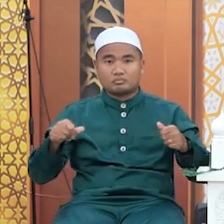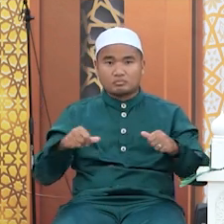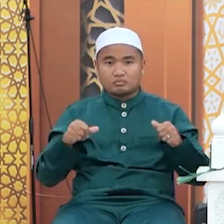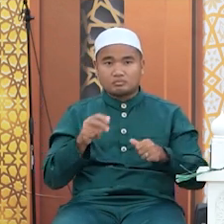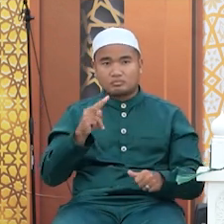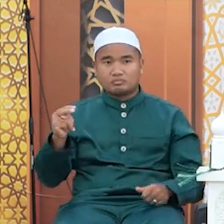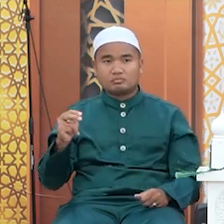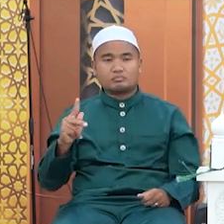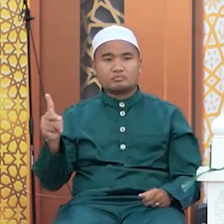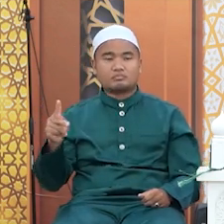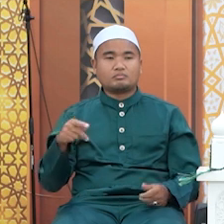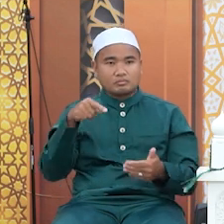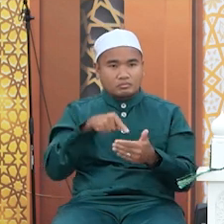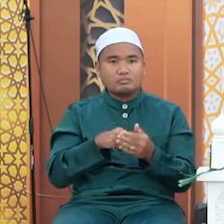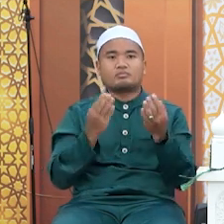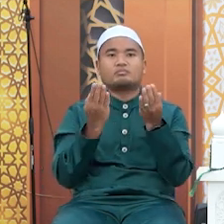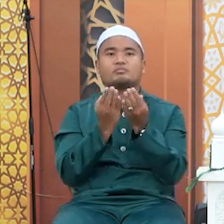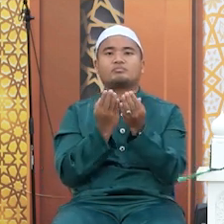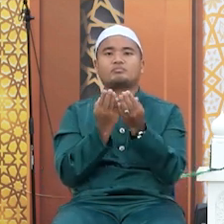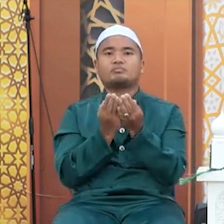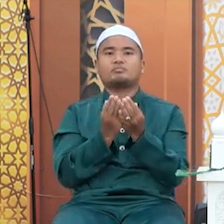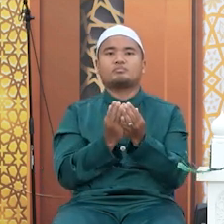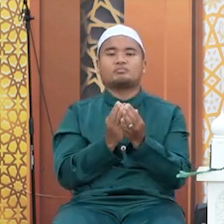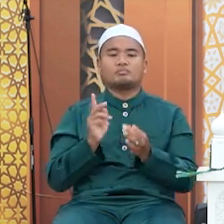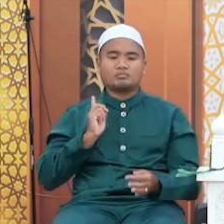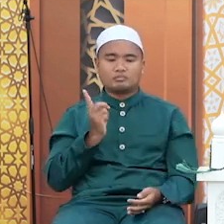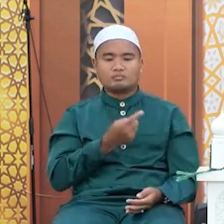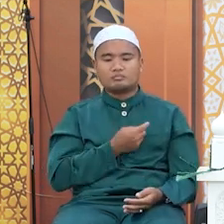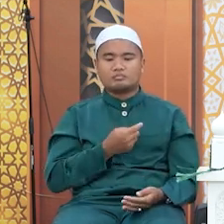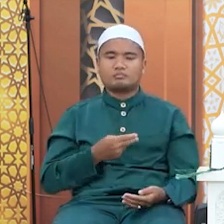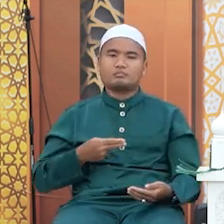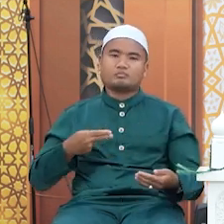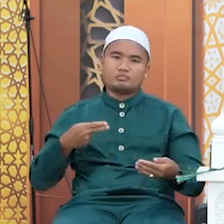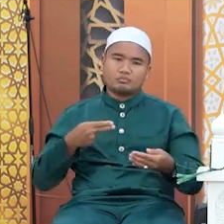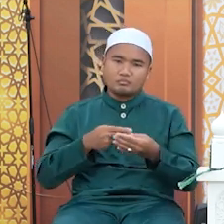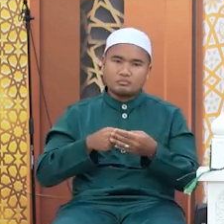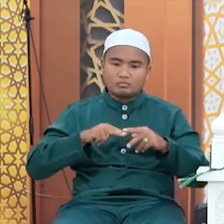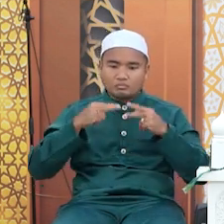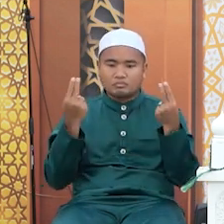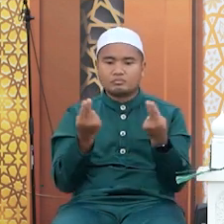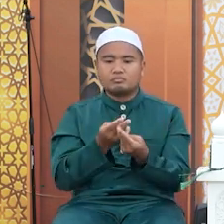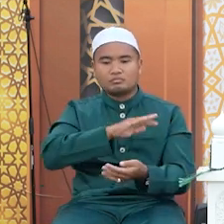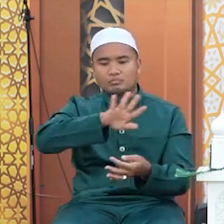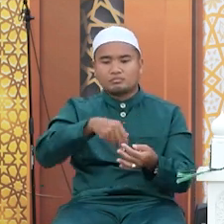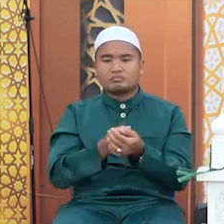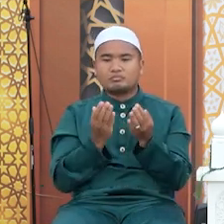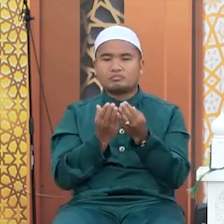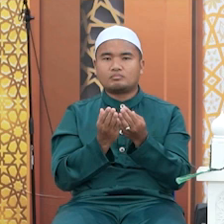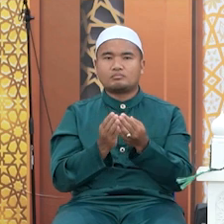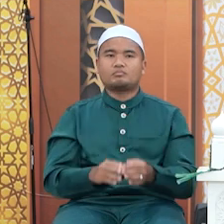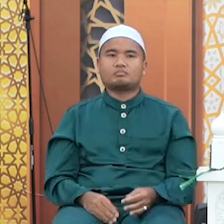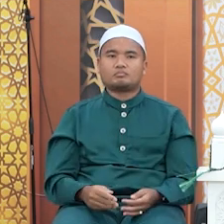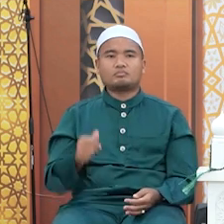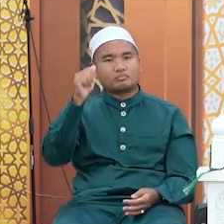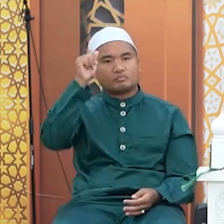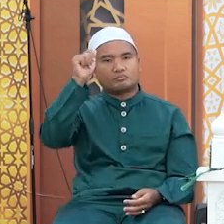doaku. Saya himpunkan doa-doa yang boleh kita baca dalam hidup kita, insyaAllah. Sekadar itu yang dapat saya sampaikan.